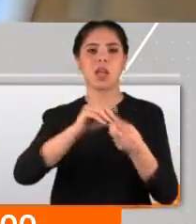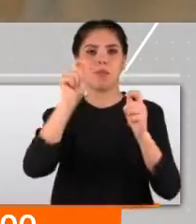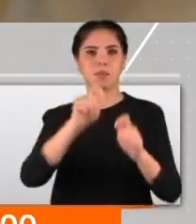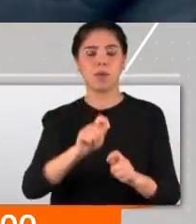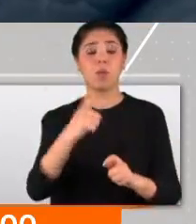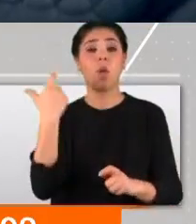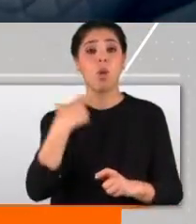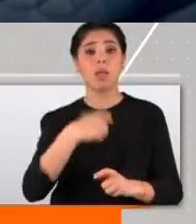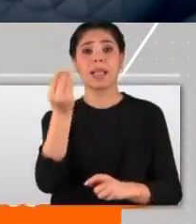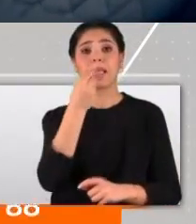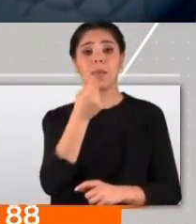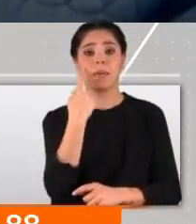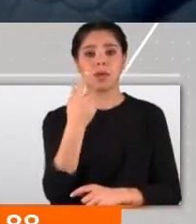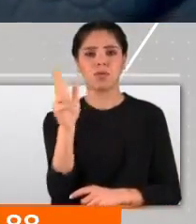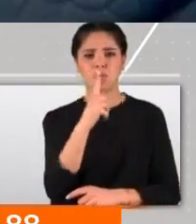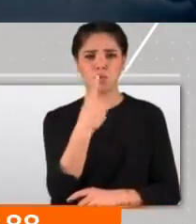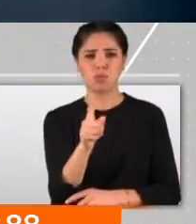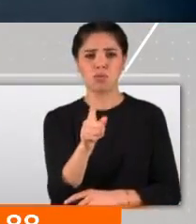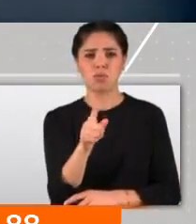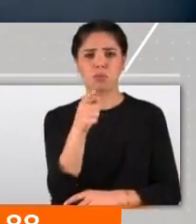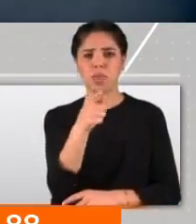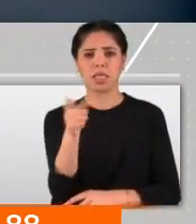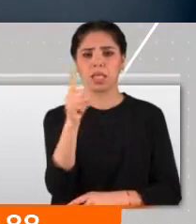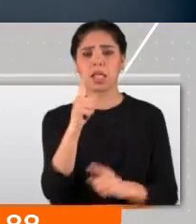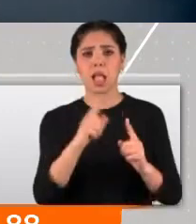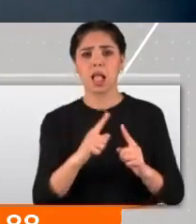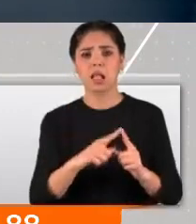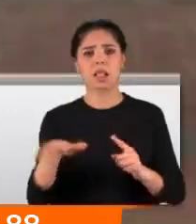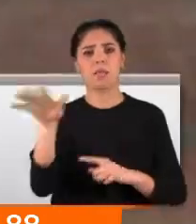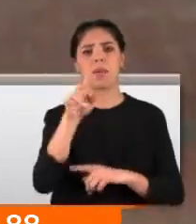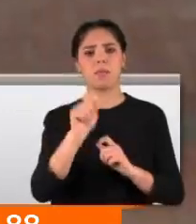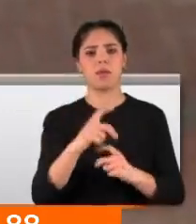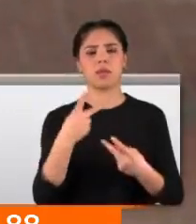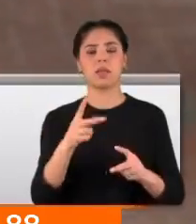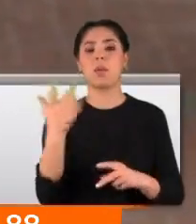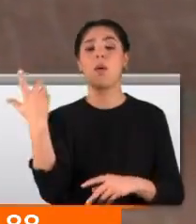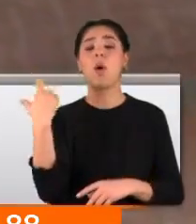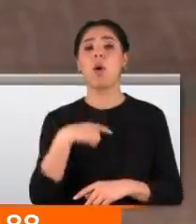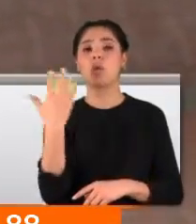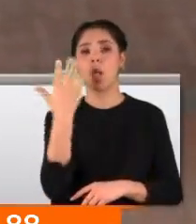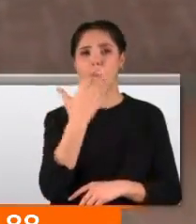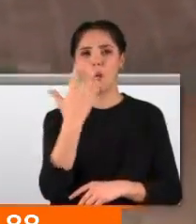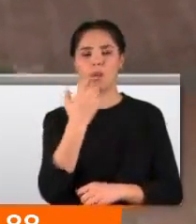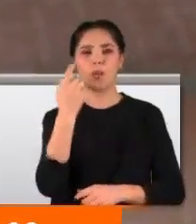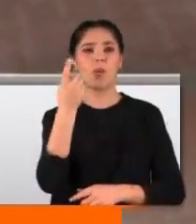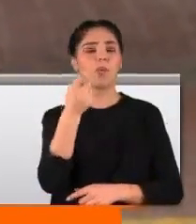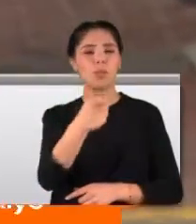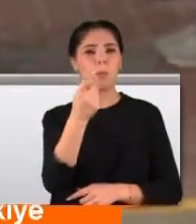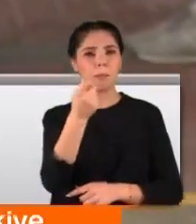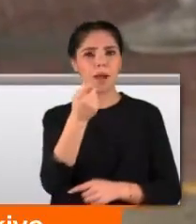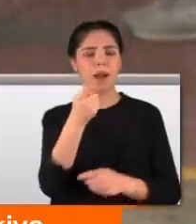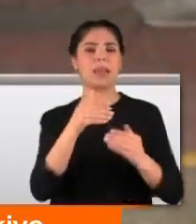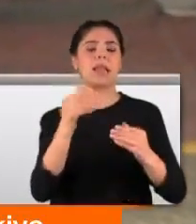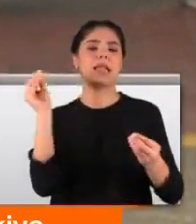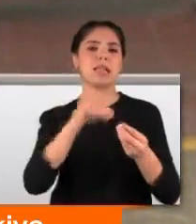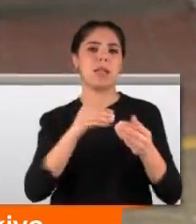yemek kalemine. 30 bin liralık ne yiyebilir bu okulda? Ya bunun hesabını herkes yapabilir. Özel okul ücretlerine zam sınırı geldi ama yemek, kitap,